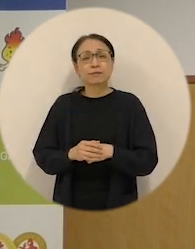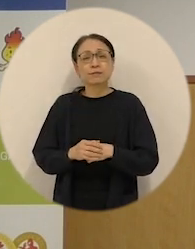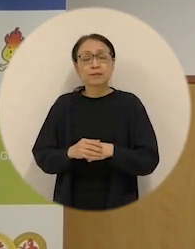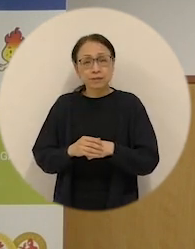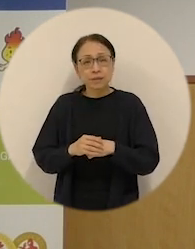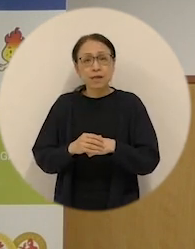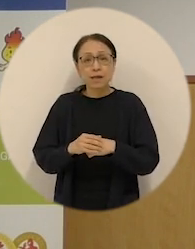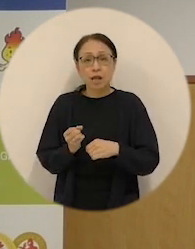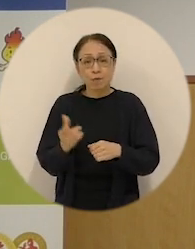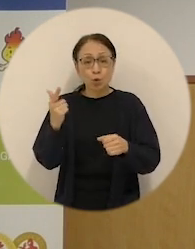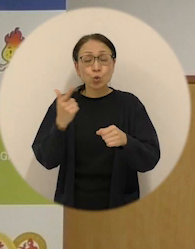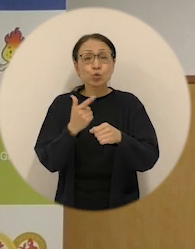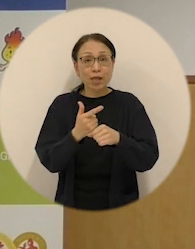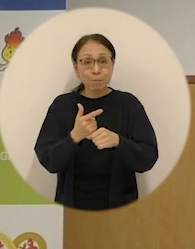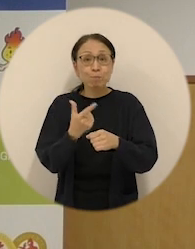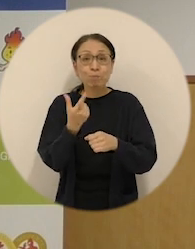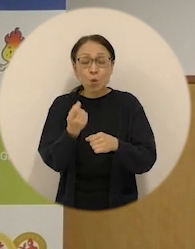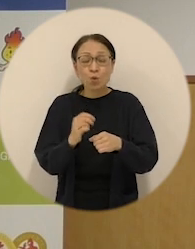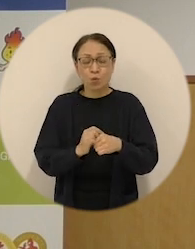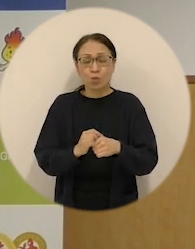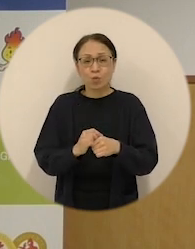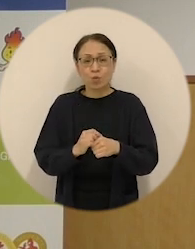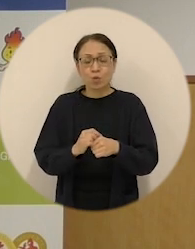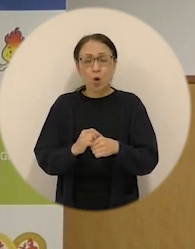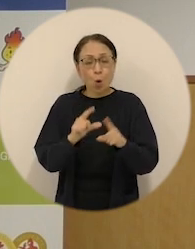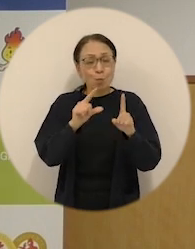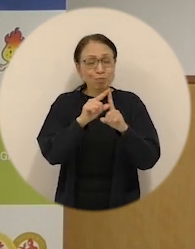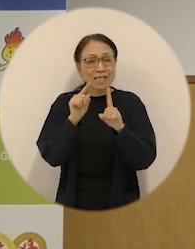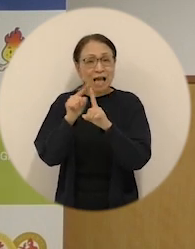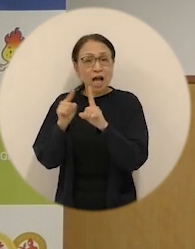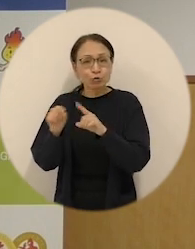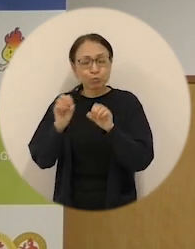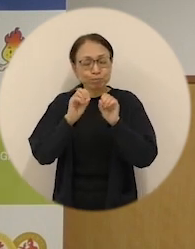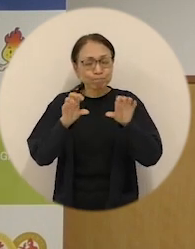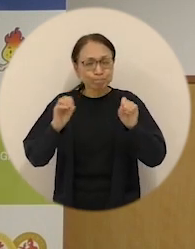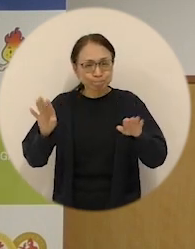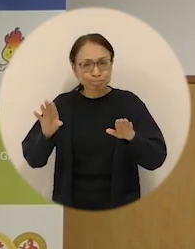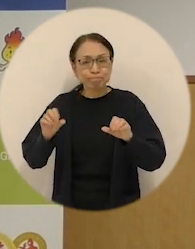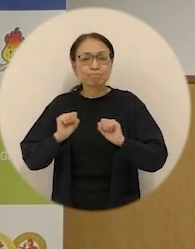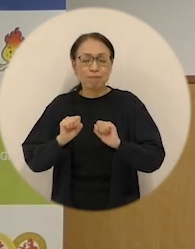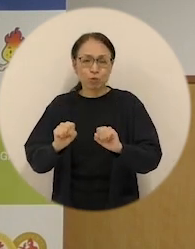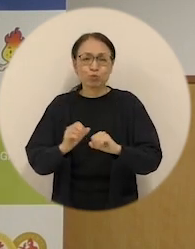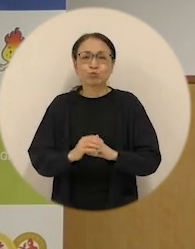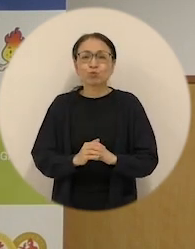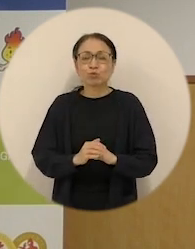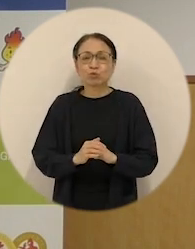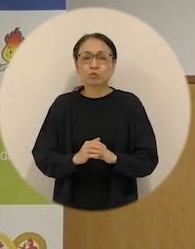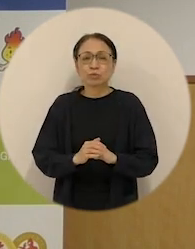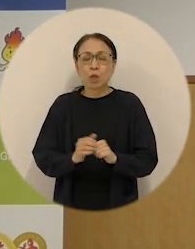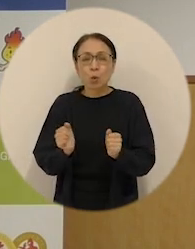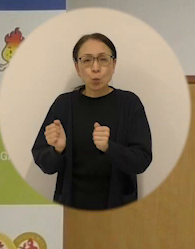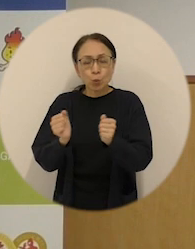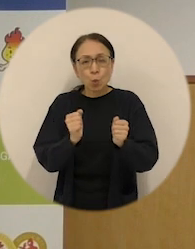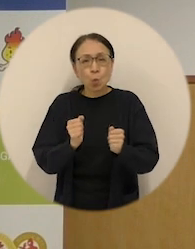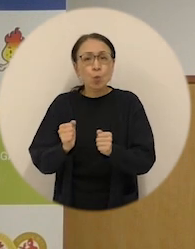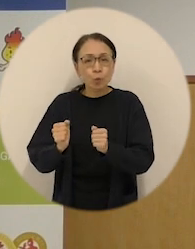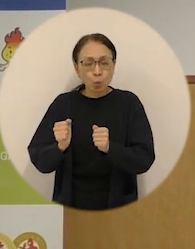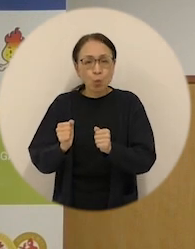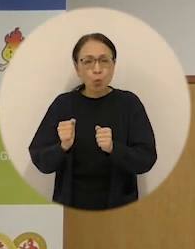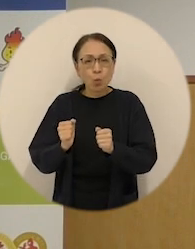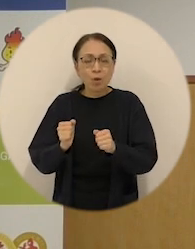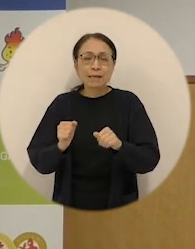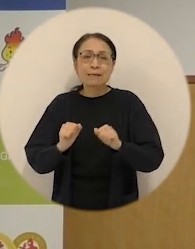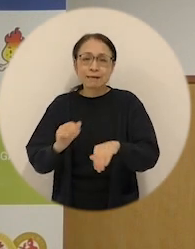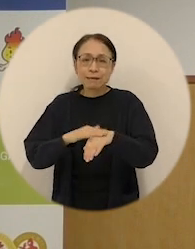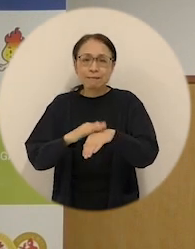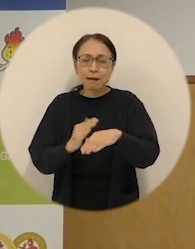令和6年度においても利用者確保へ向けた PR に努めるとともに、運行業態等の最適化